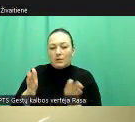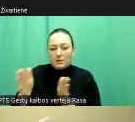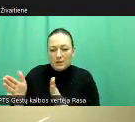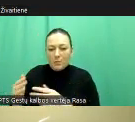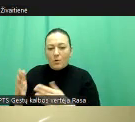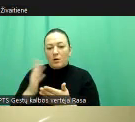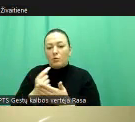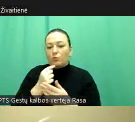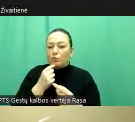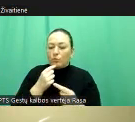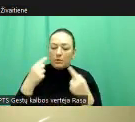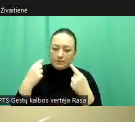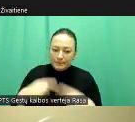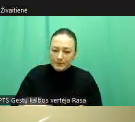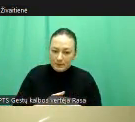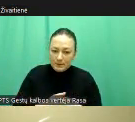kitokia.